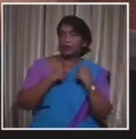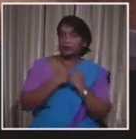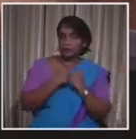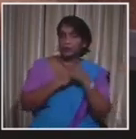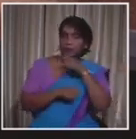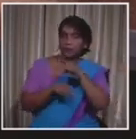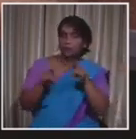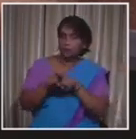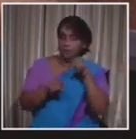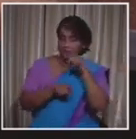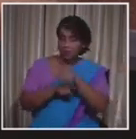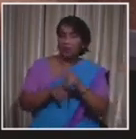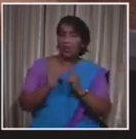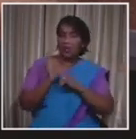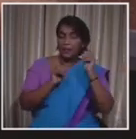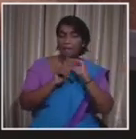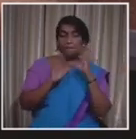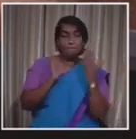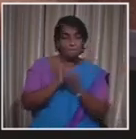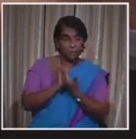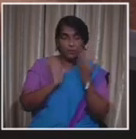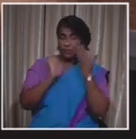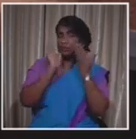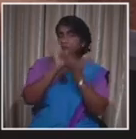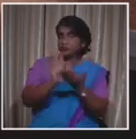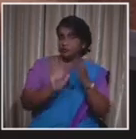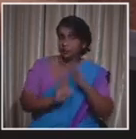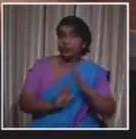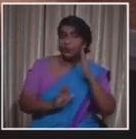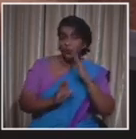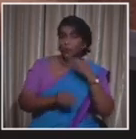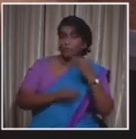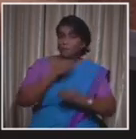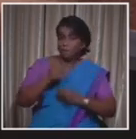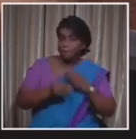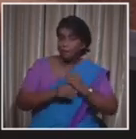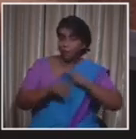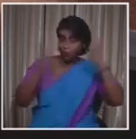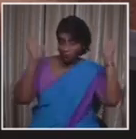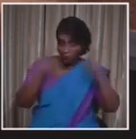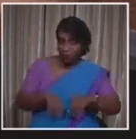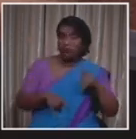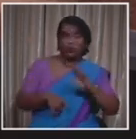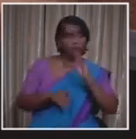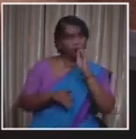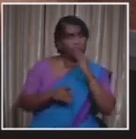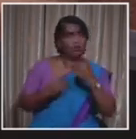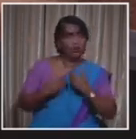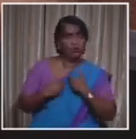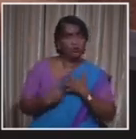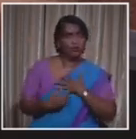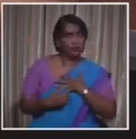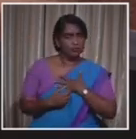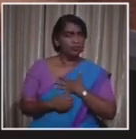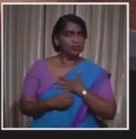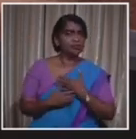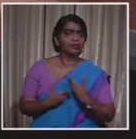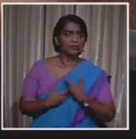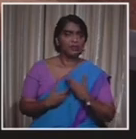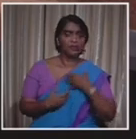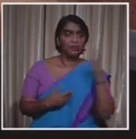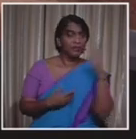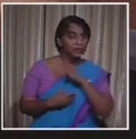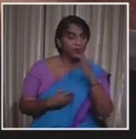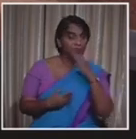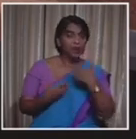නිසා ඔබතුමාගේ ජාතික ප්‍රතිපත්තියක් ඉදිරිපත් කරා නම් විදේශීය ආයෝජකෝ කැඳවනවා නම් අඩුගානේ අපේ හුස්ම ටිකවත් අපි ගන්න හුලන්